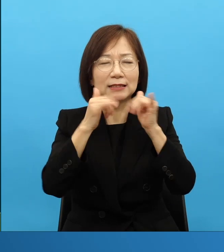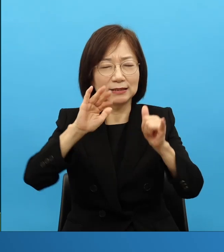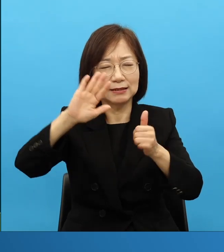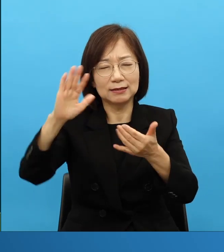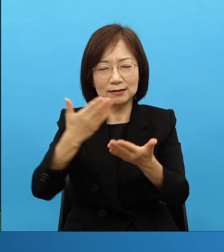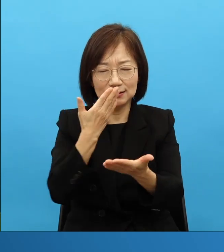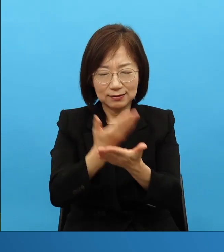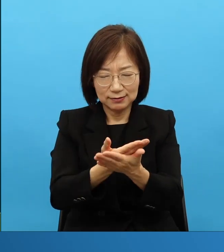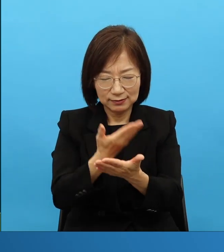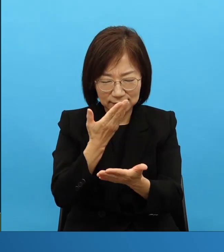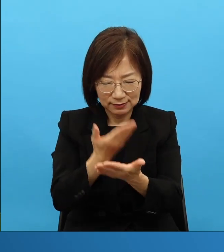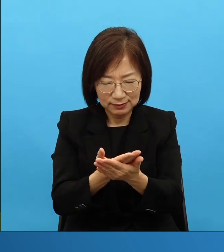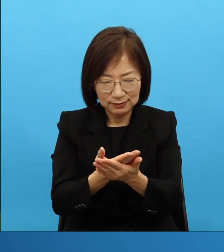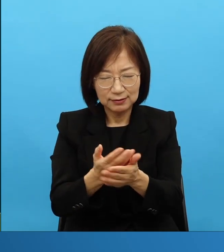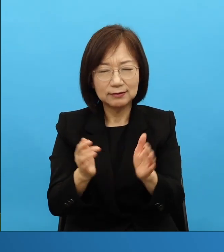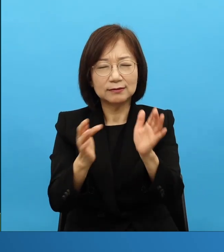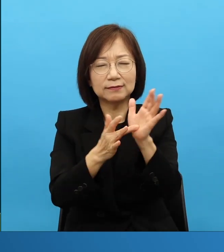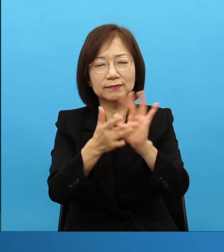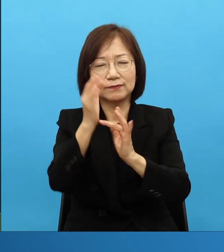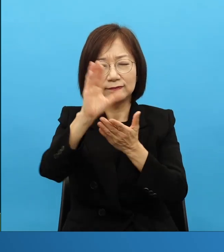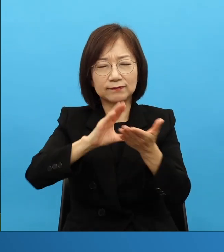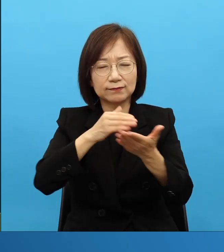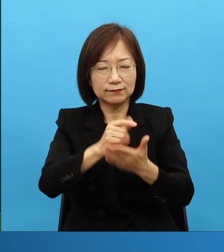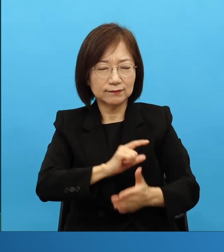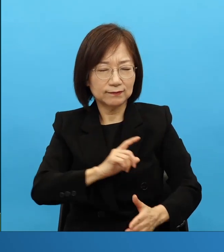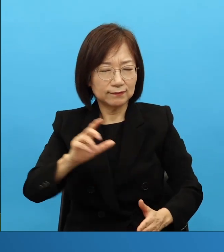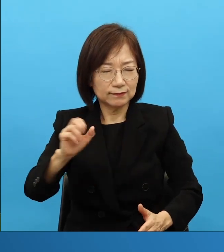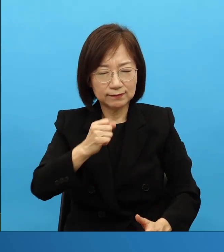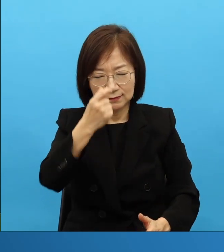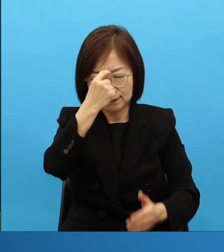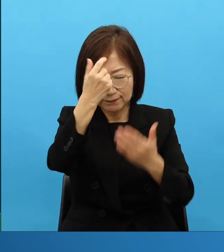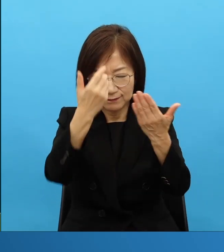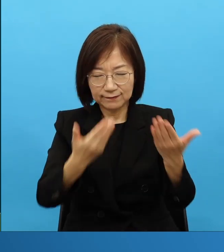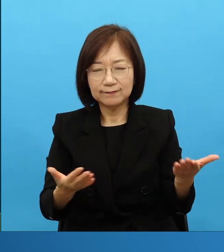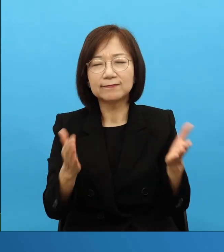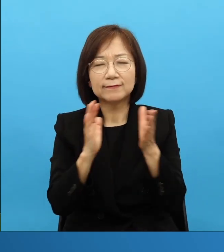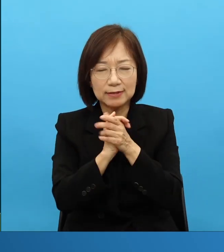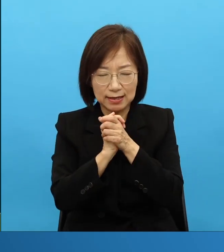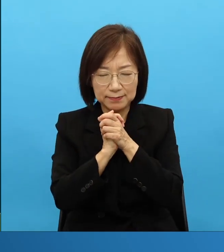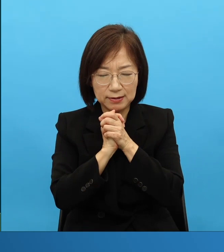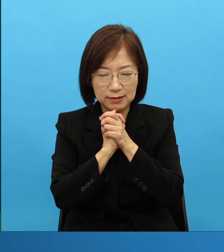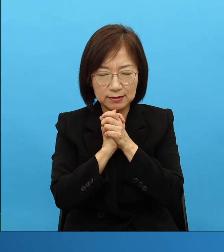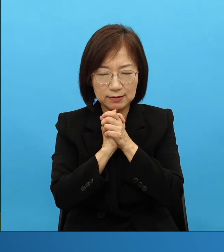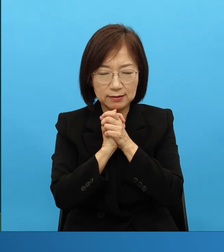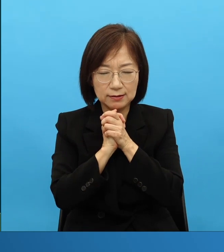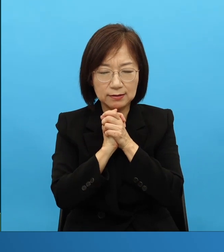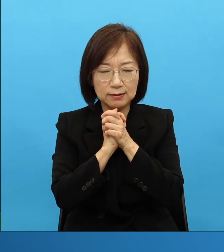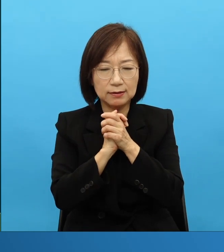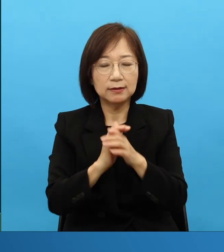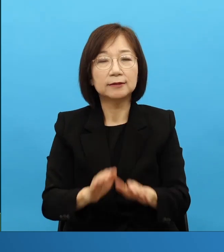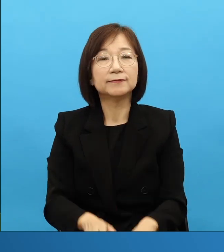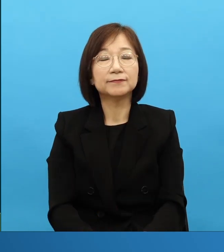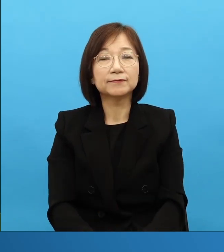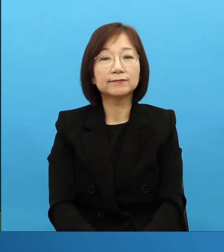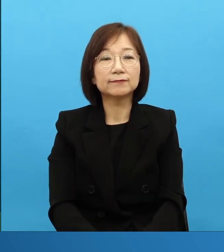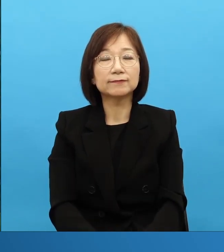witness as missionaries. 예수 그리스도 이름으로 기도하옵나이다. In Jesus Christ's name we 아멘. pray. Amen.